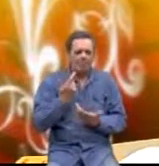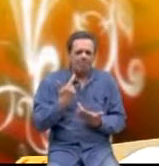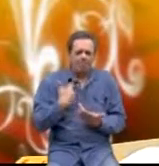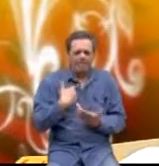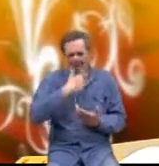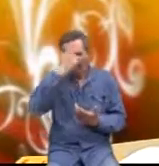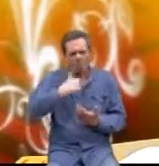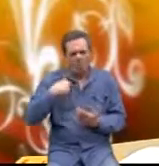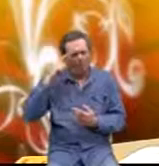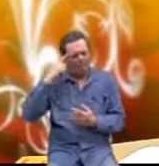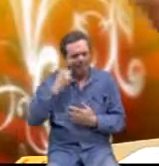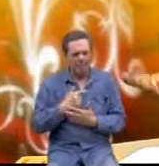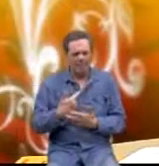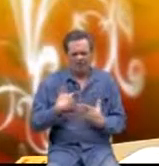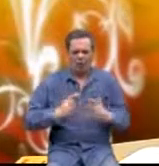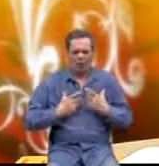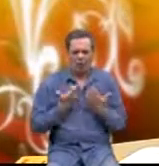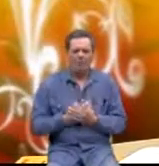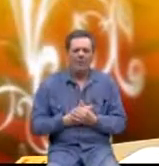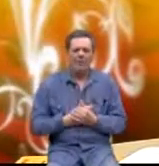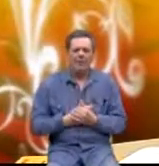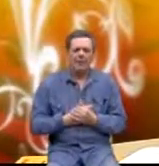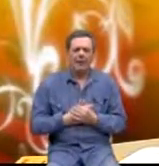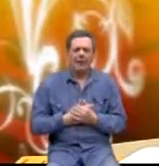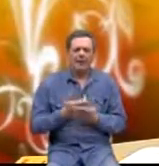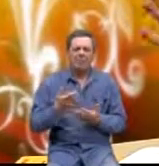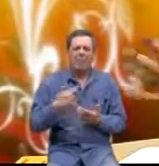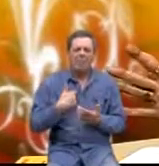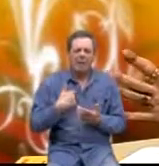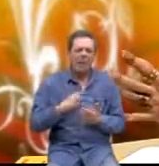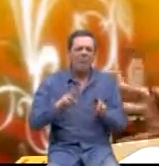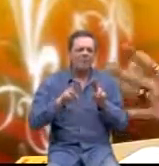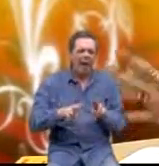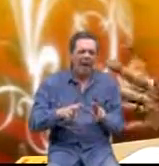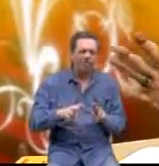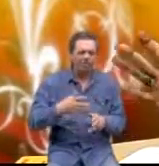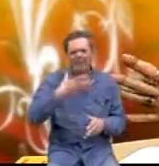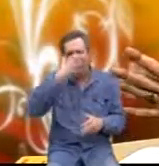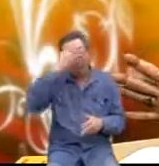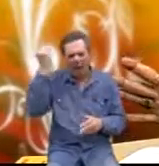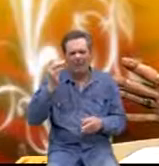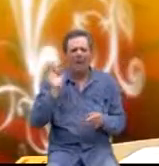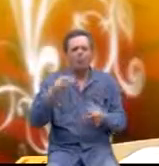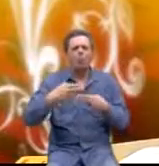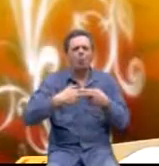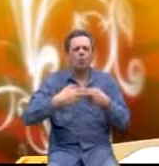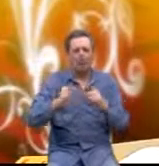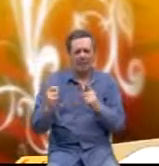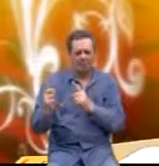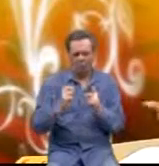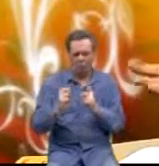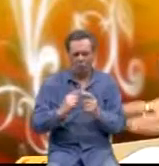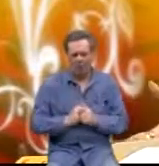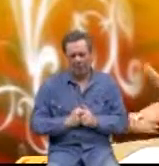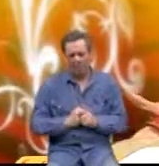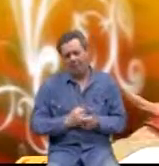osobno smatram, osobno iz svog života i tako dalje, da smo mi zanemarili dobrosusjedske odnose. Ja to smatram.